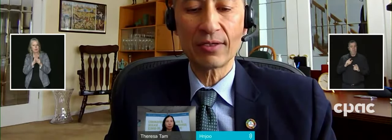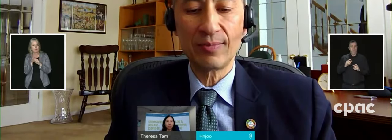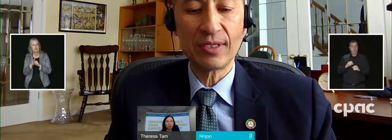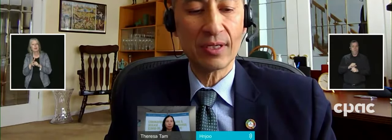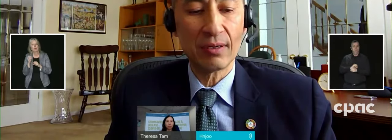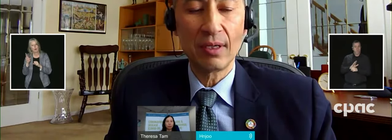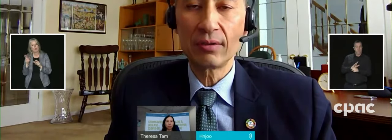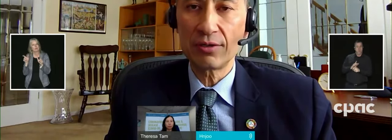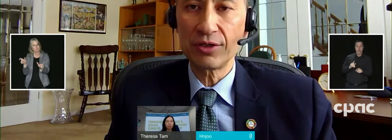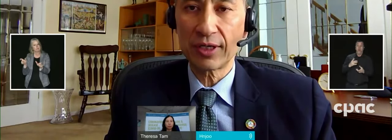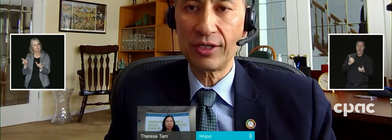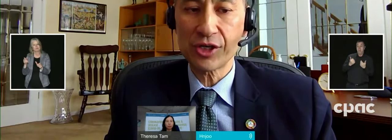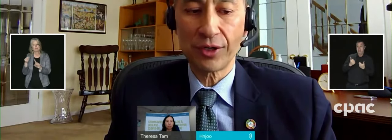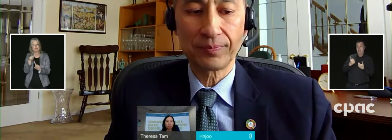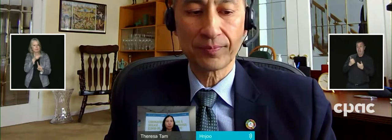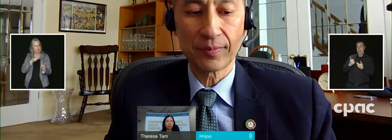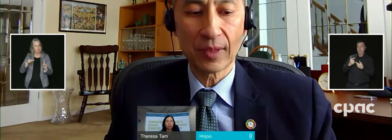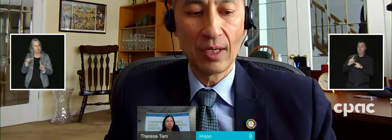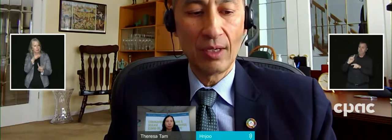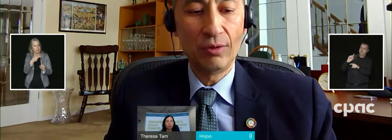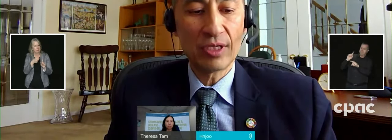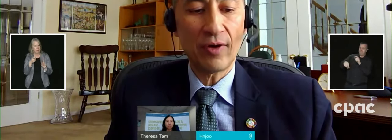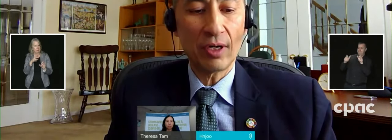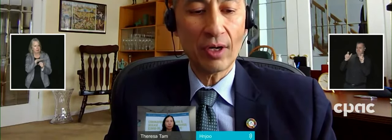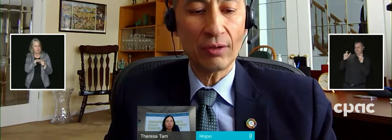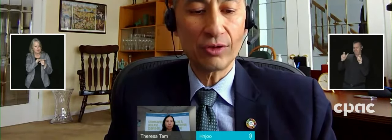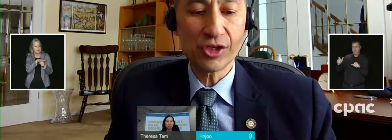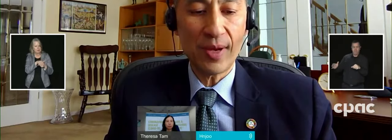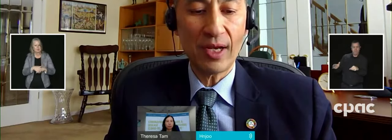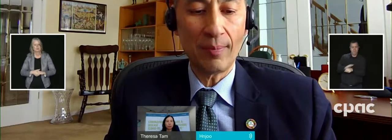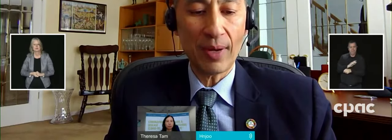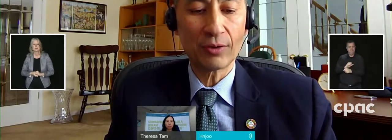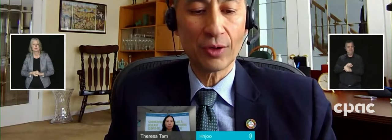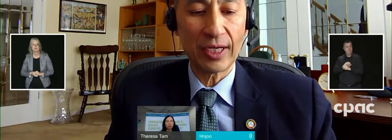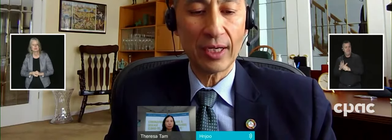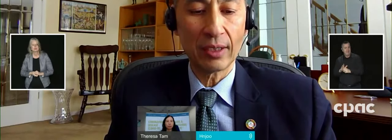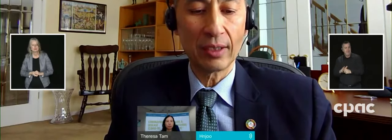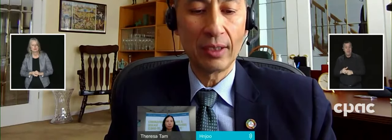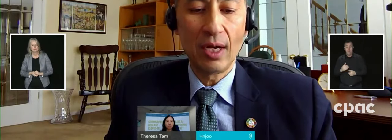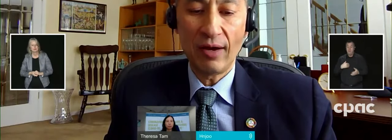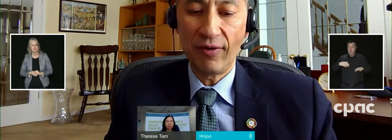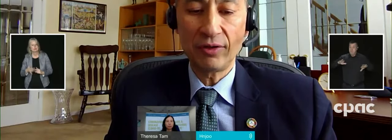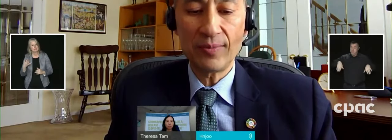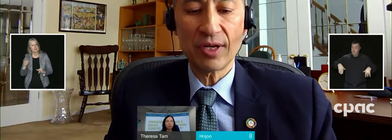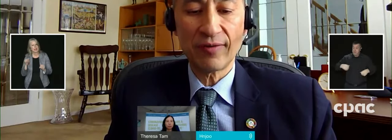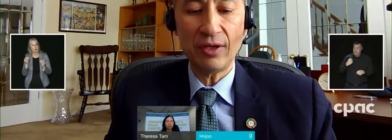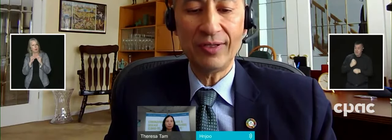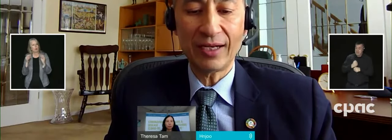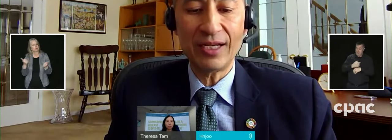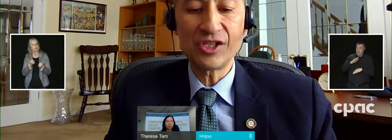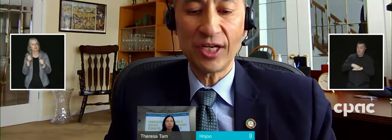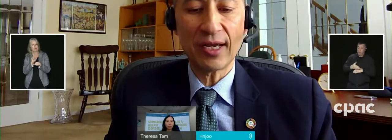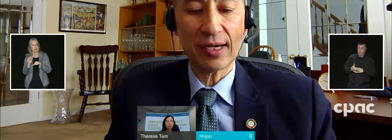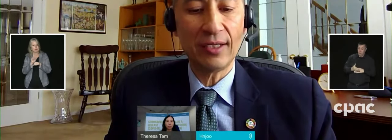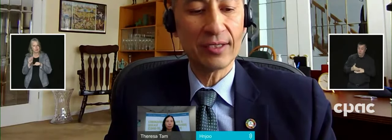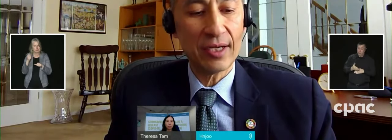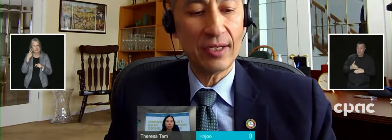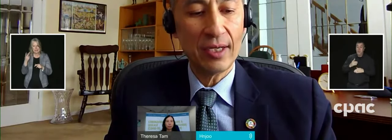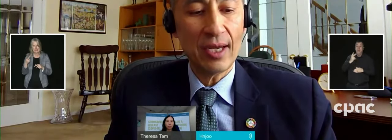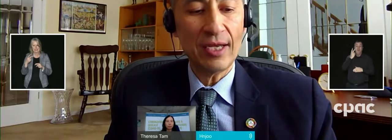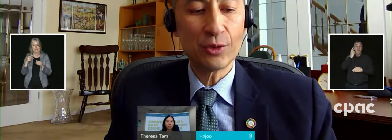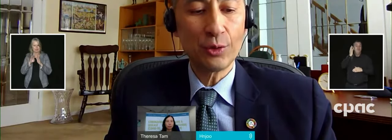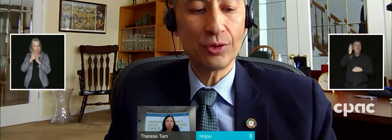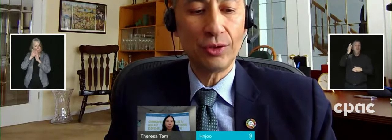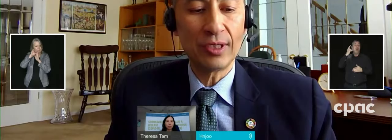la transmission dans une région. Nous avons encore du chemin à parcourir avant d'observer un déclin